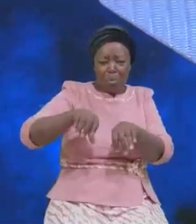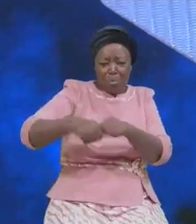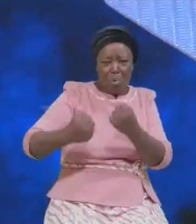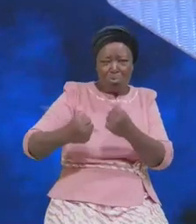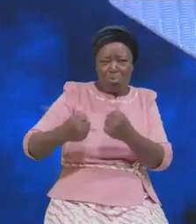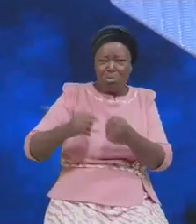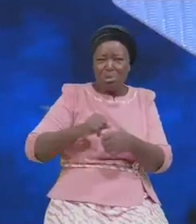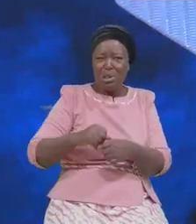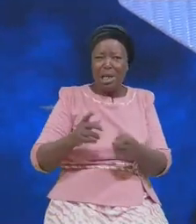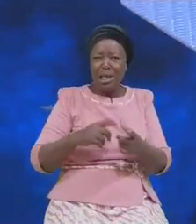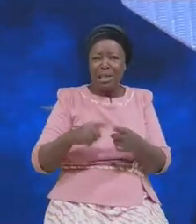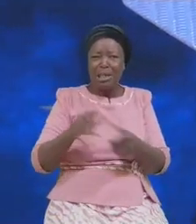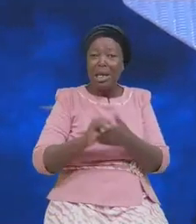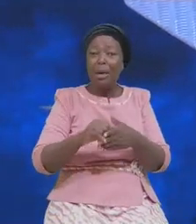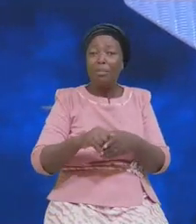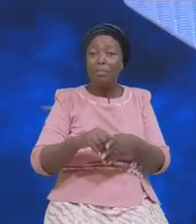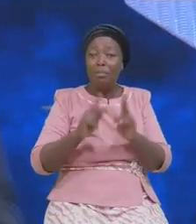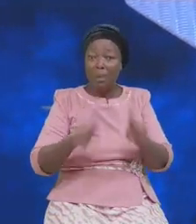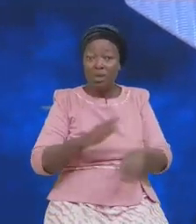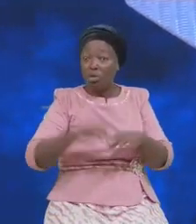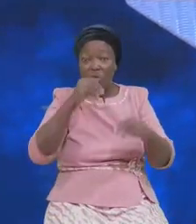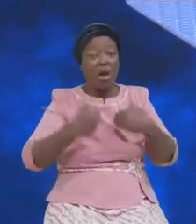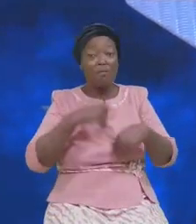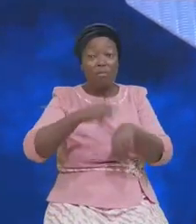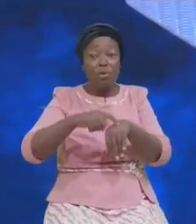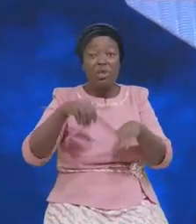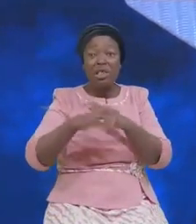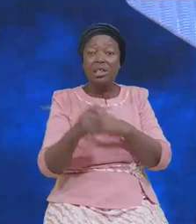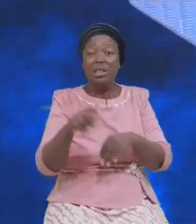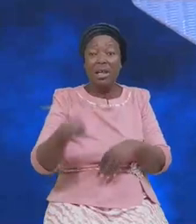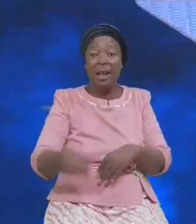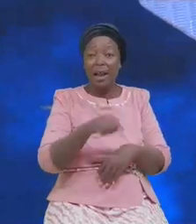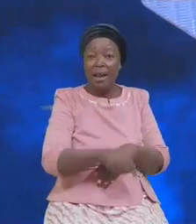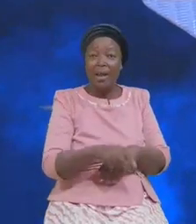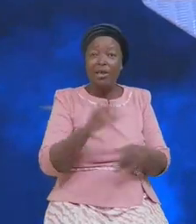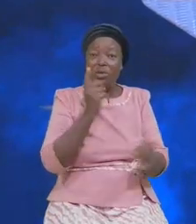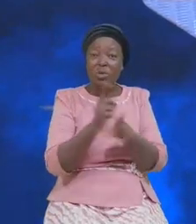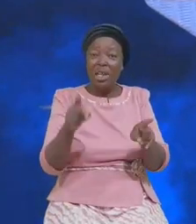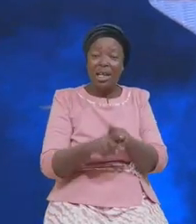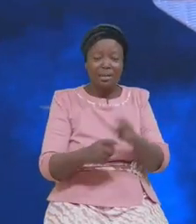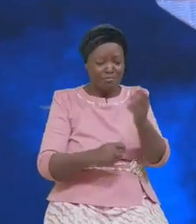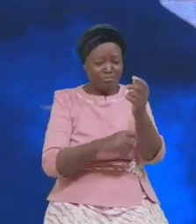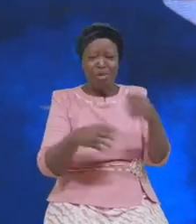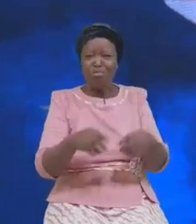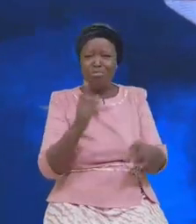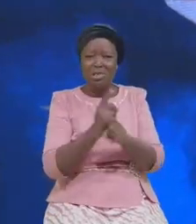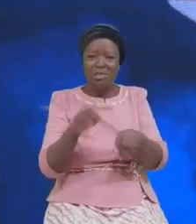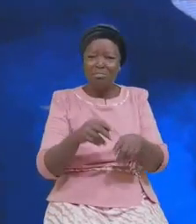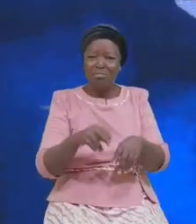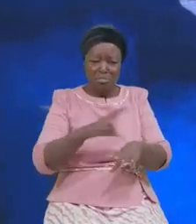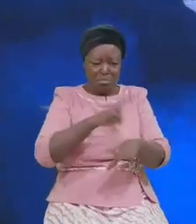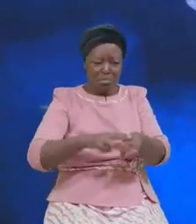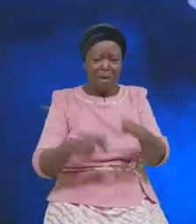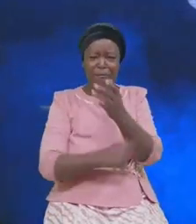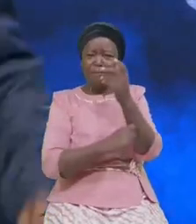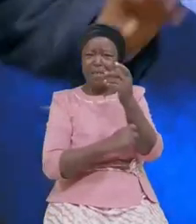il n'avait pas des os dans les pieds. C'était comme plastique, c'était comme de l'élastique. Juste de la